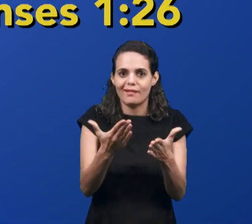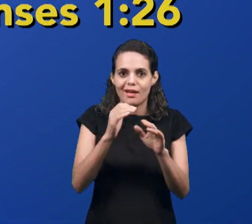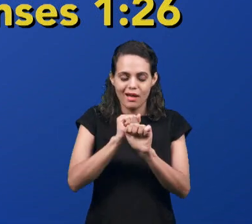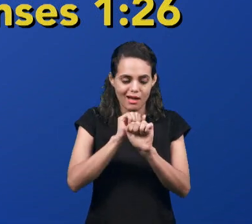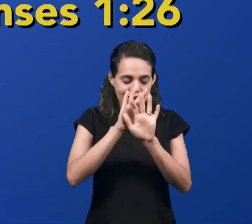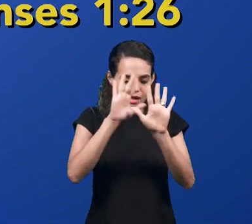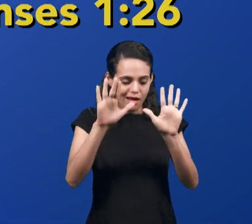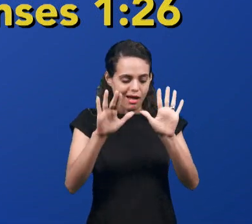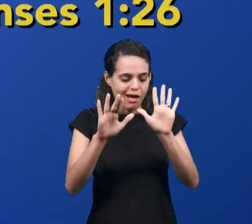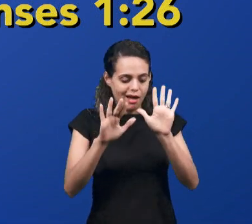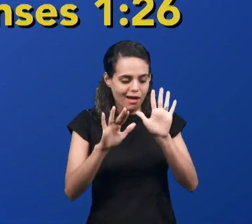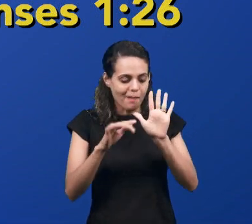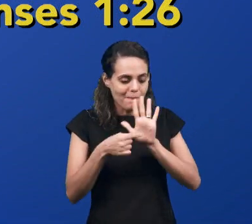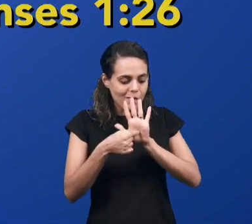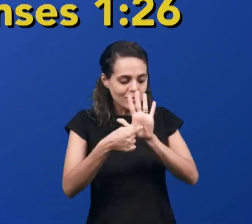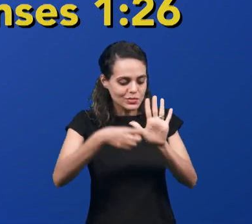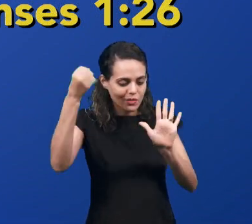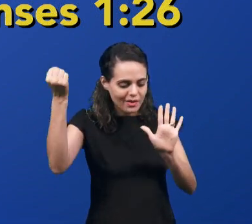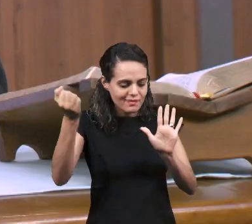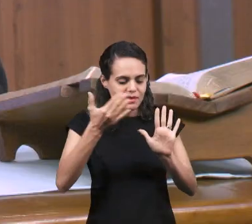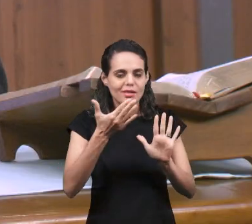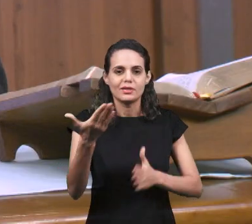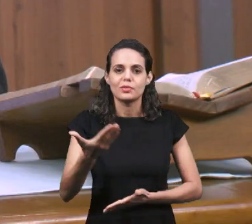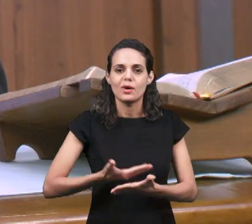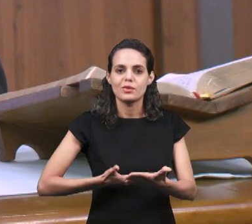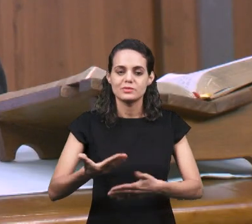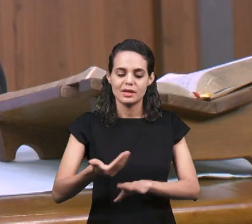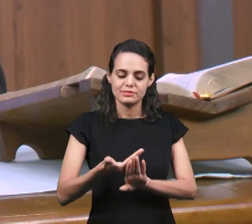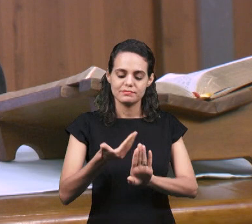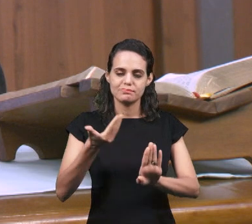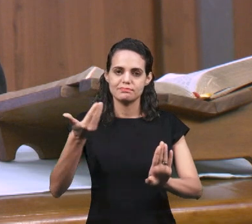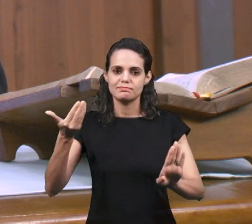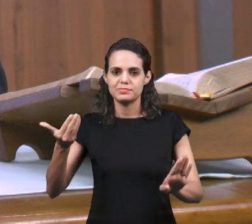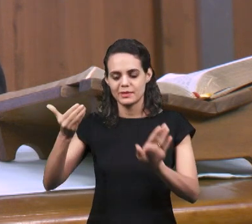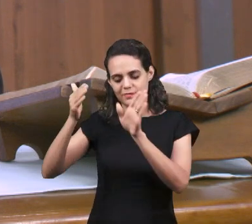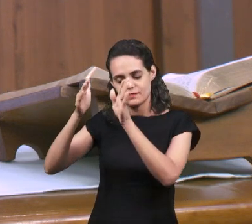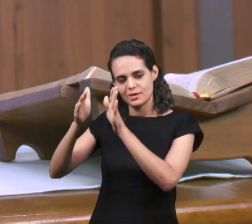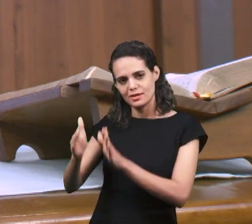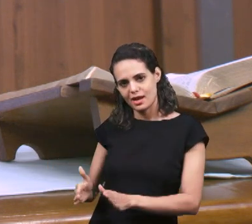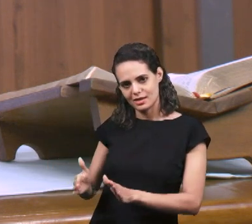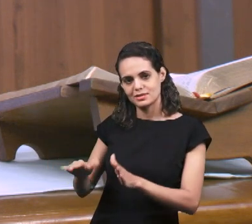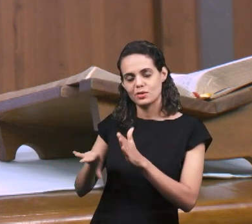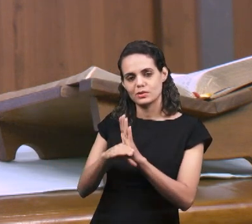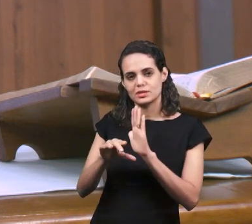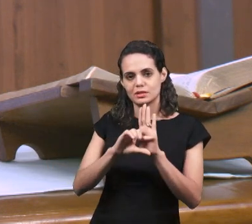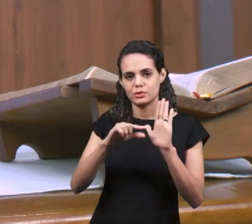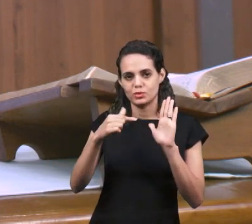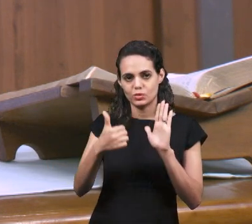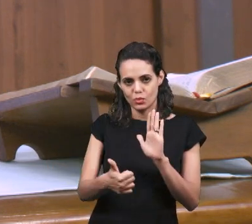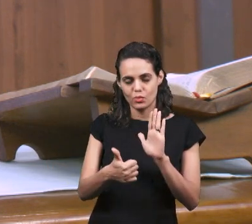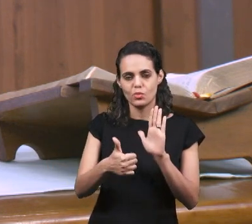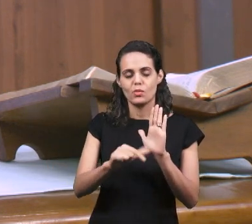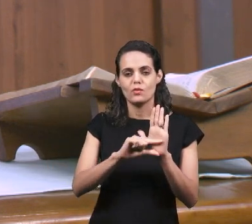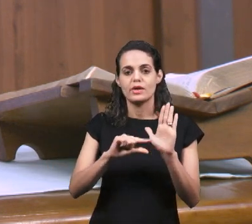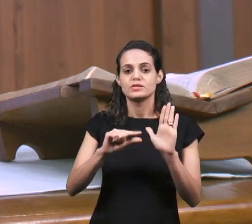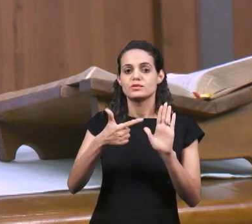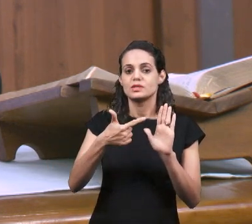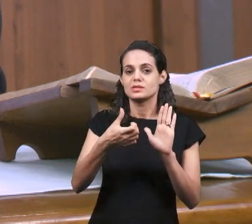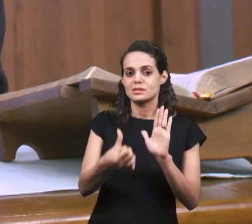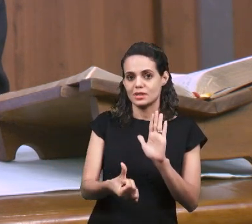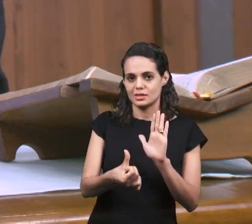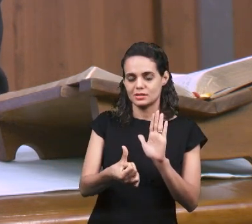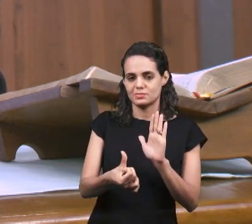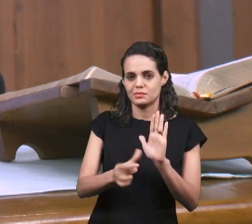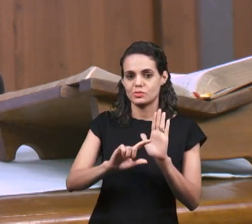Seigneur Jésus. » Très bien, la réponse Colossiens 1, verset 26, sur le mystère de Dieu et